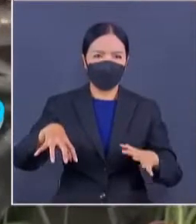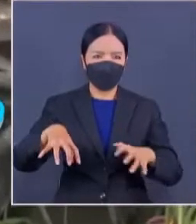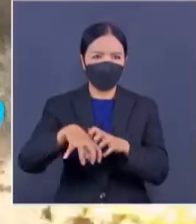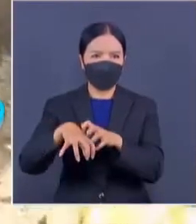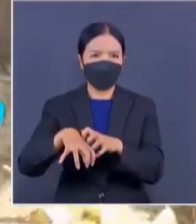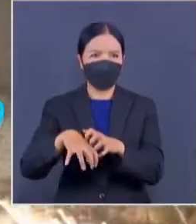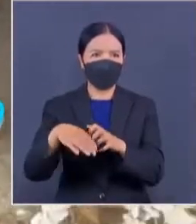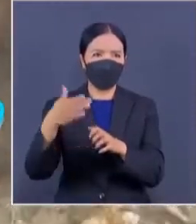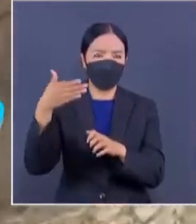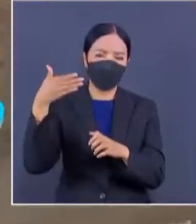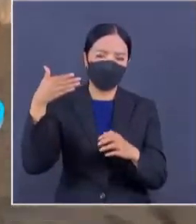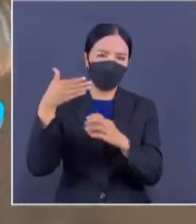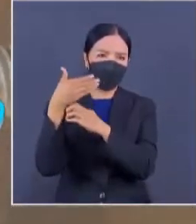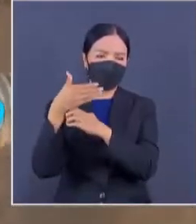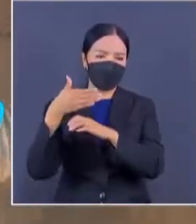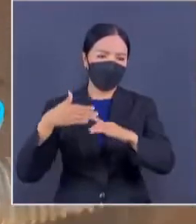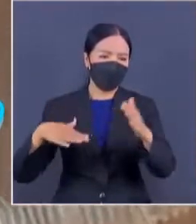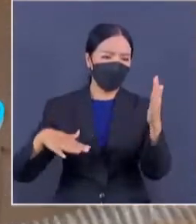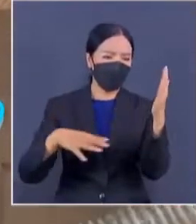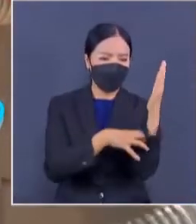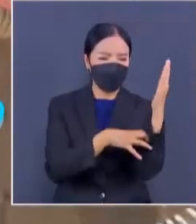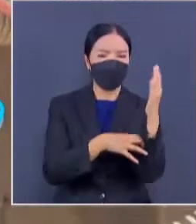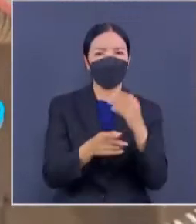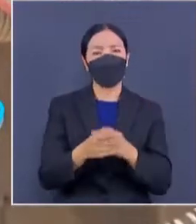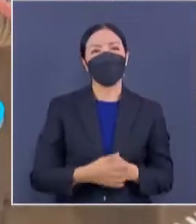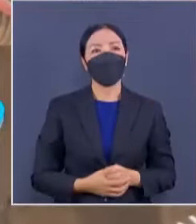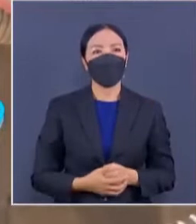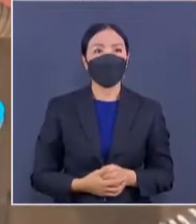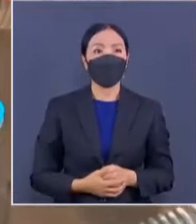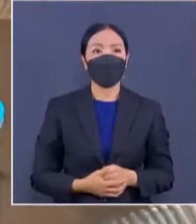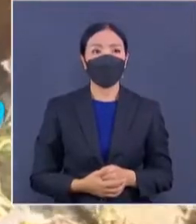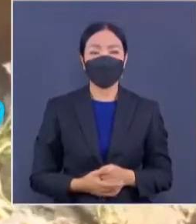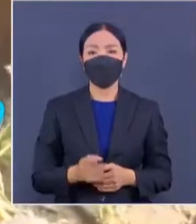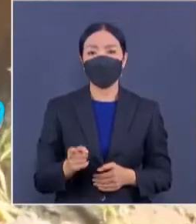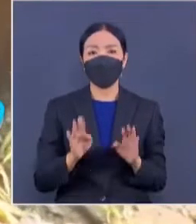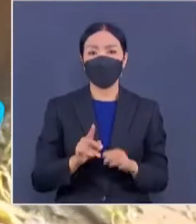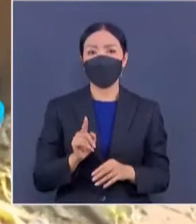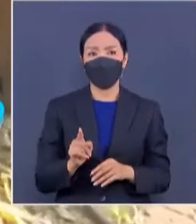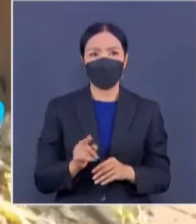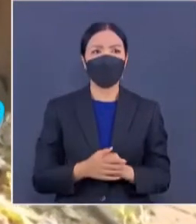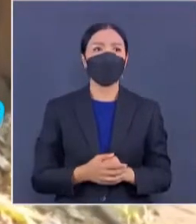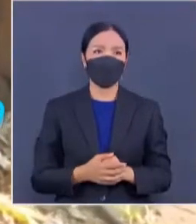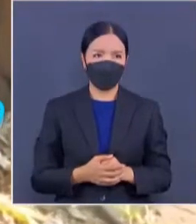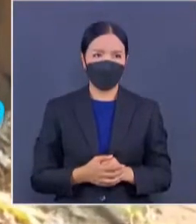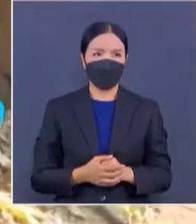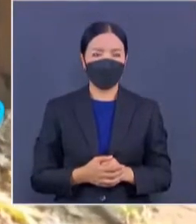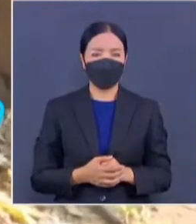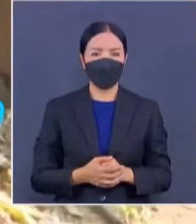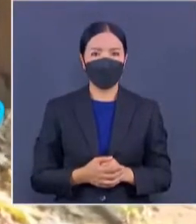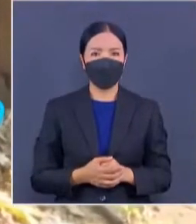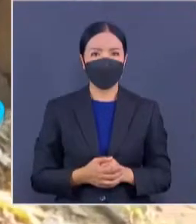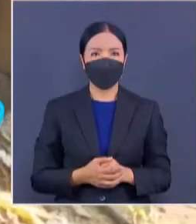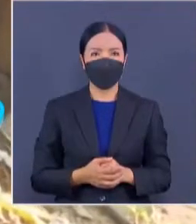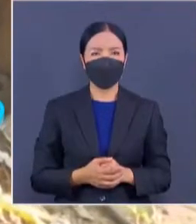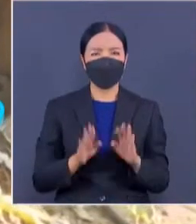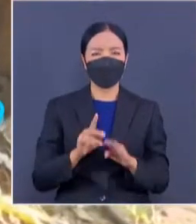าณก่อนที่จะพุ่งไปชนกับตอม่อซึ่งลักษณะการเกิดเหตุแบบนี ้ คาดการในเบื้องต้นว่